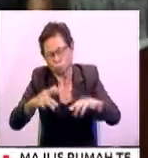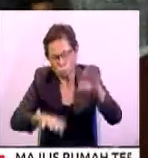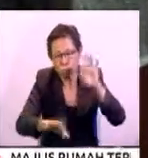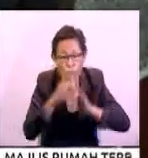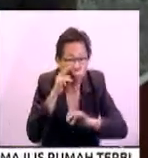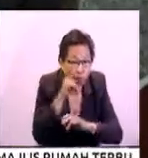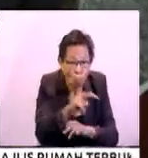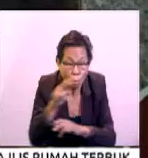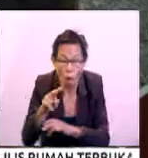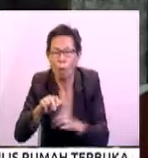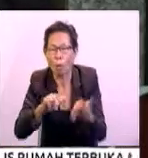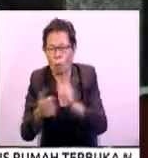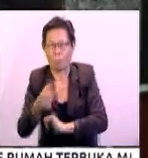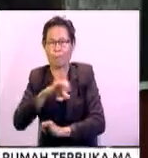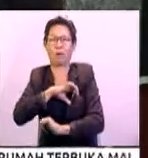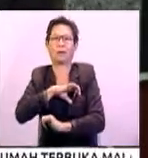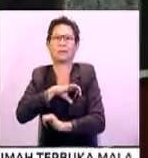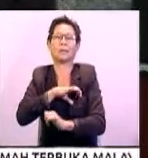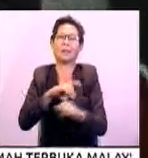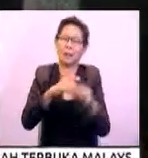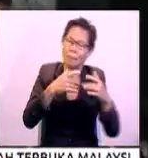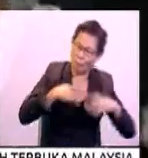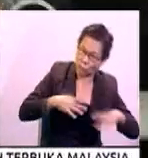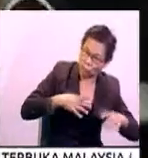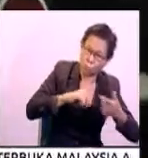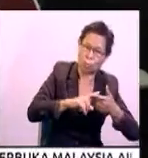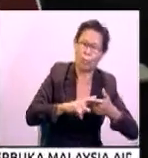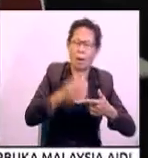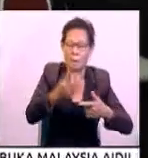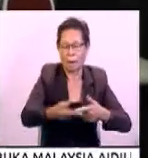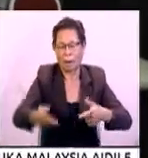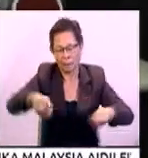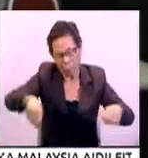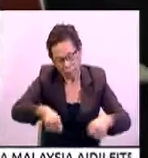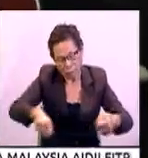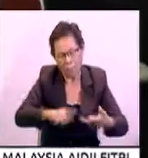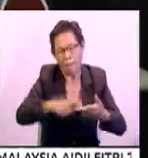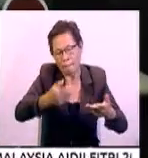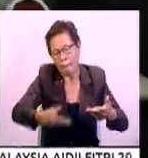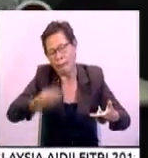dijumpai oleh anggotanya seperti pakaian, peralatan masak,